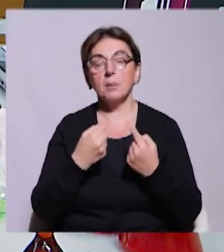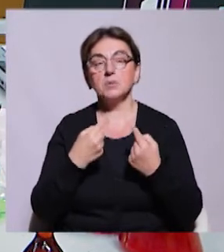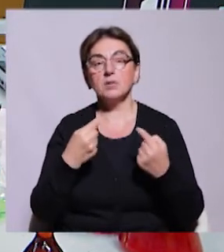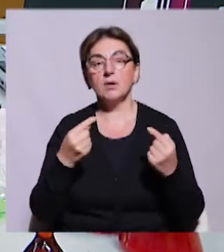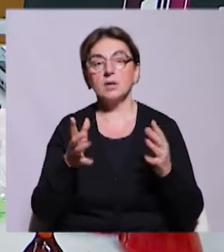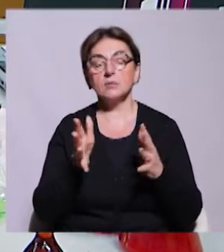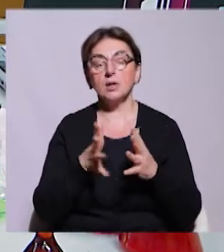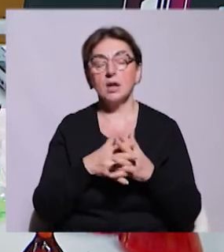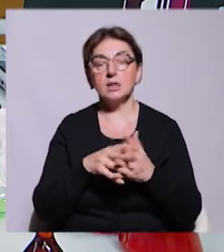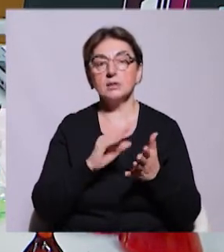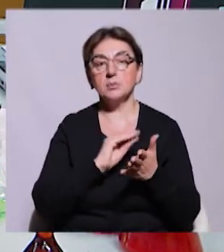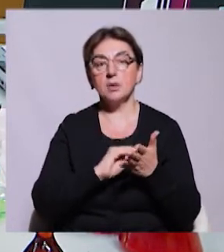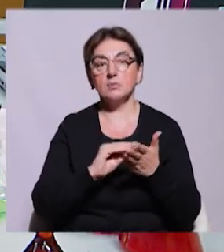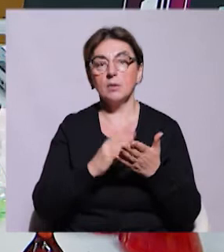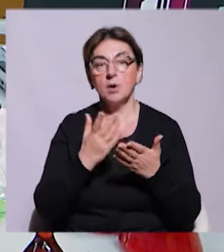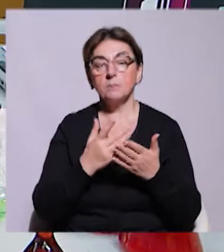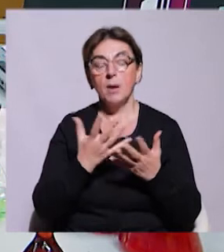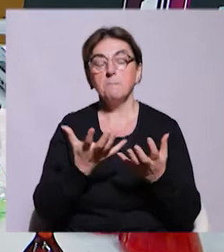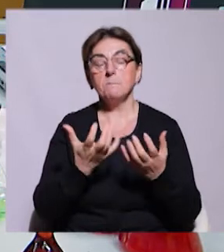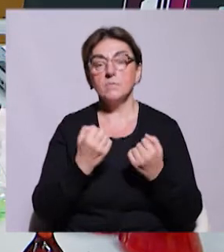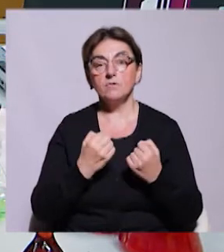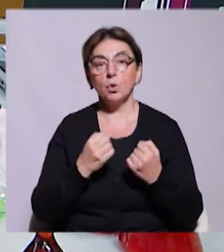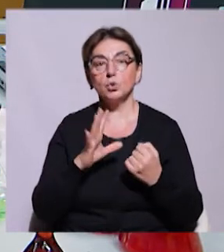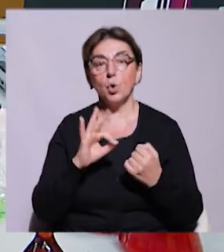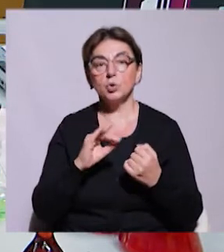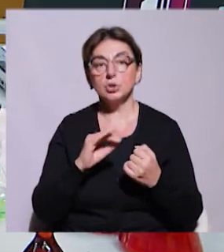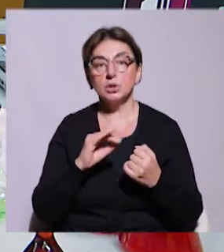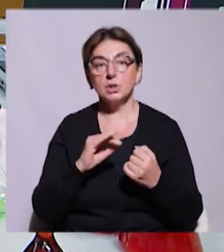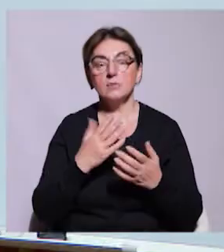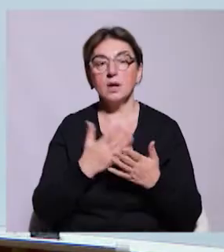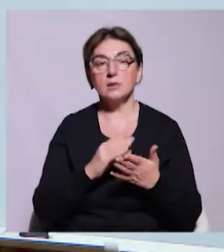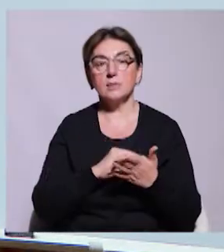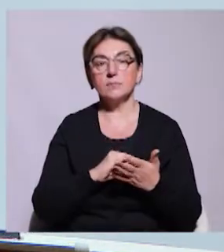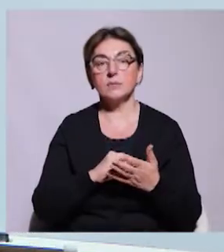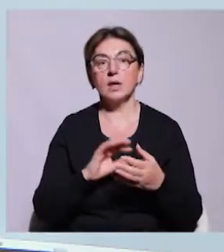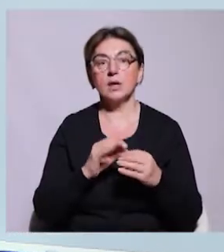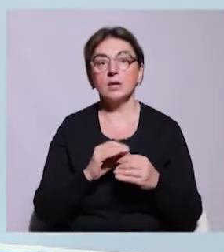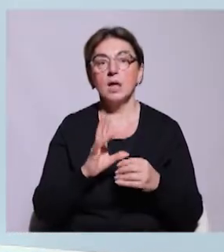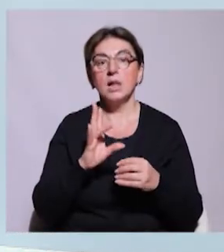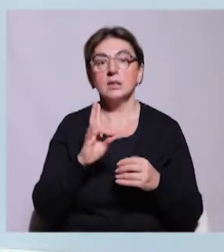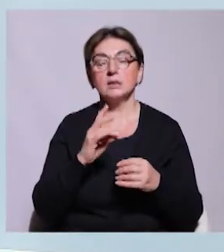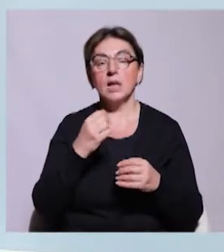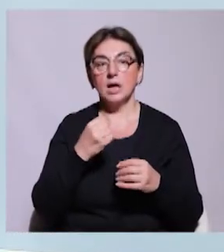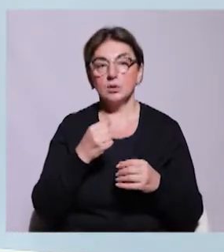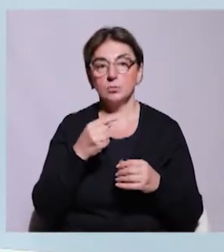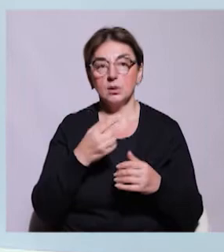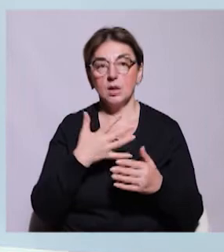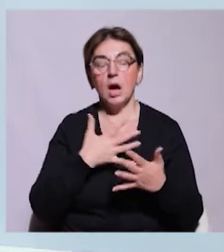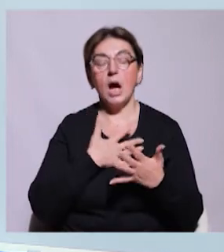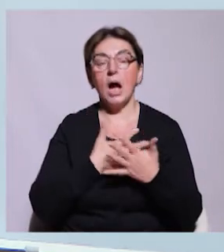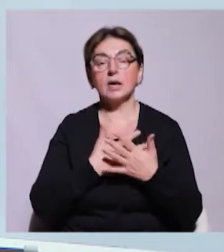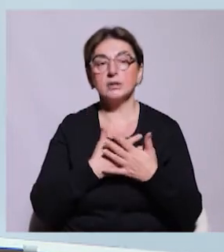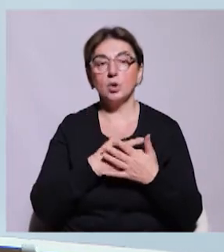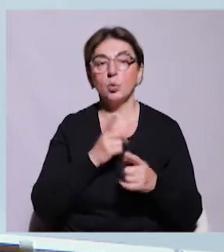რეაქციები დავწეროთ. მოდი ახლა ნახოთ, მაგალითის საფუძველზე მივიღოთ ოქსიდი და დავასახელოთ იქ. კერძოდ ნატრიუმს, რომელიც ყველამ